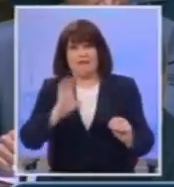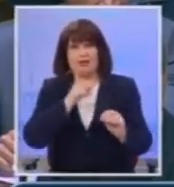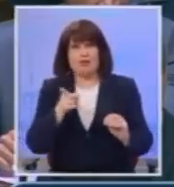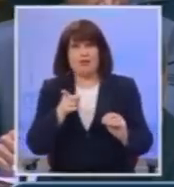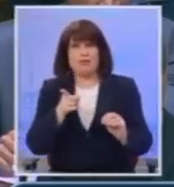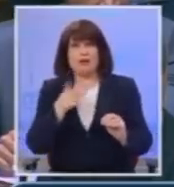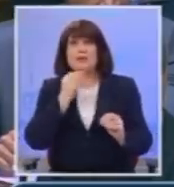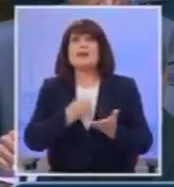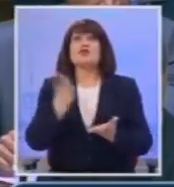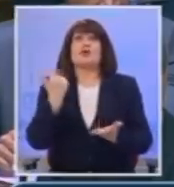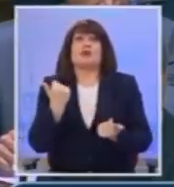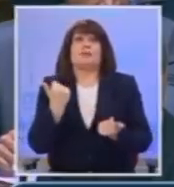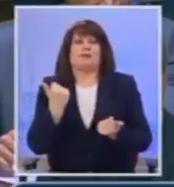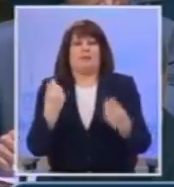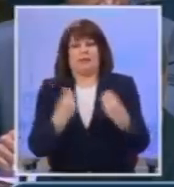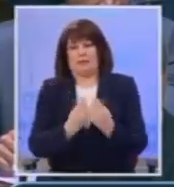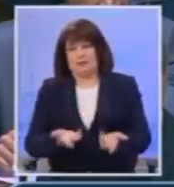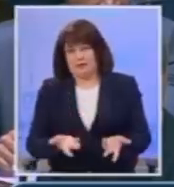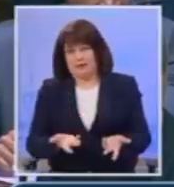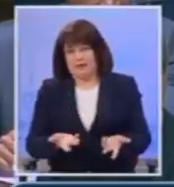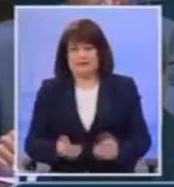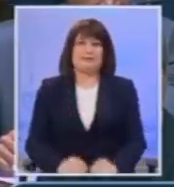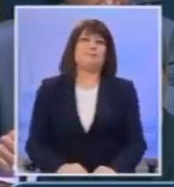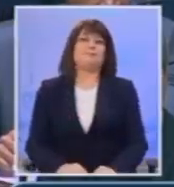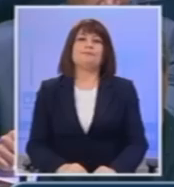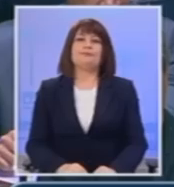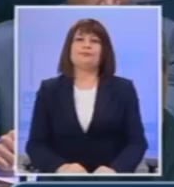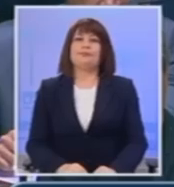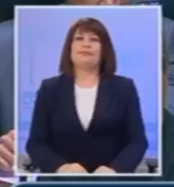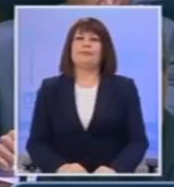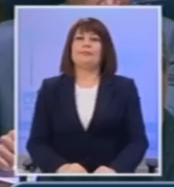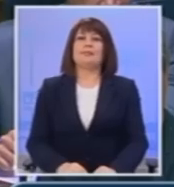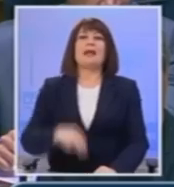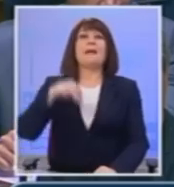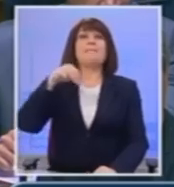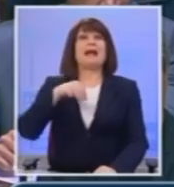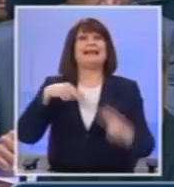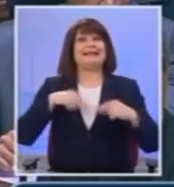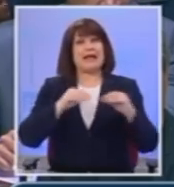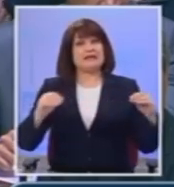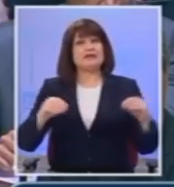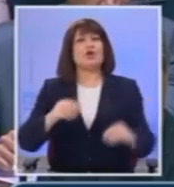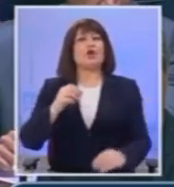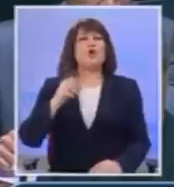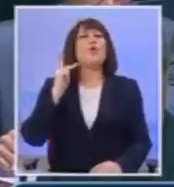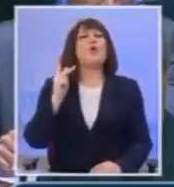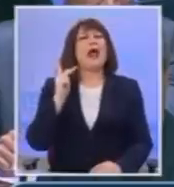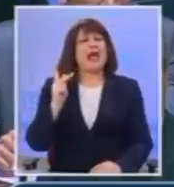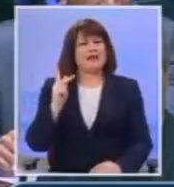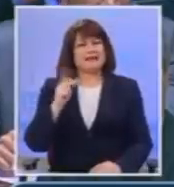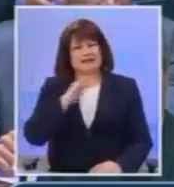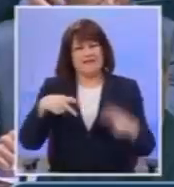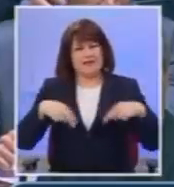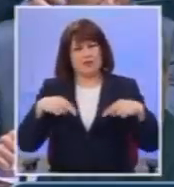να είναι έξω από πλαίσια αξιολόγησης. Και είναι απόλυτος ο κύριος Μπαλτάς, αλλά και ο κύριος Κουράκης, ότι καμία αξιολόγηση